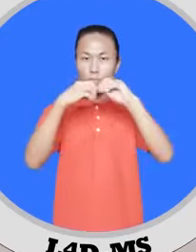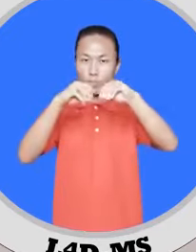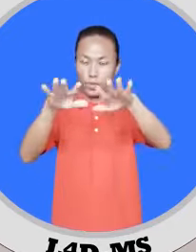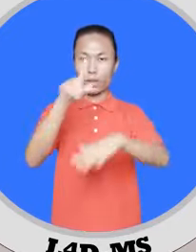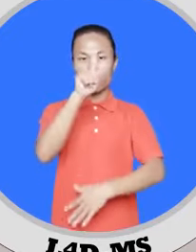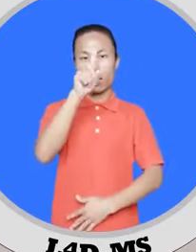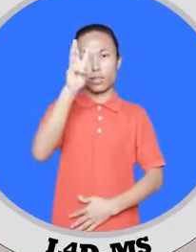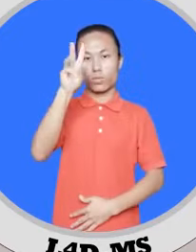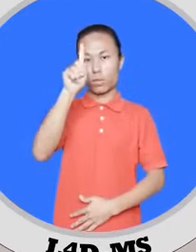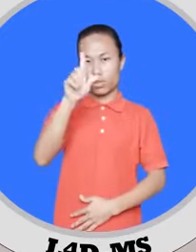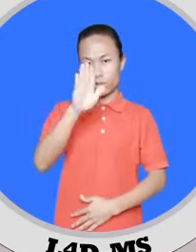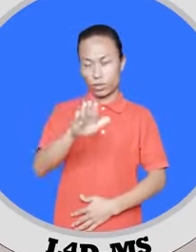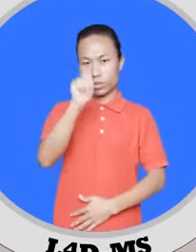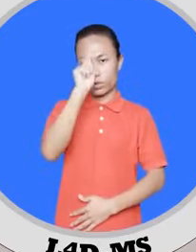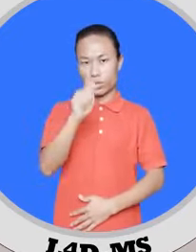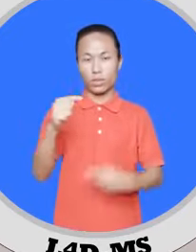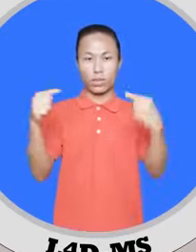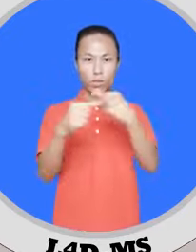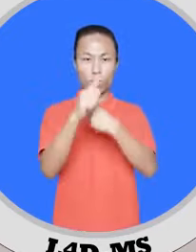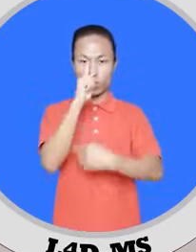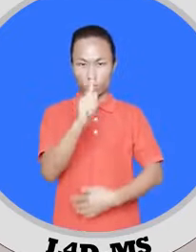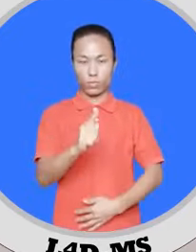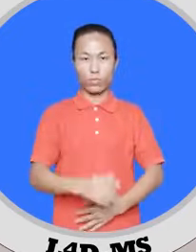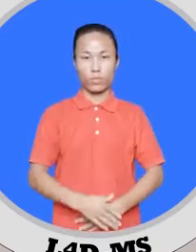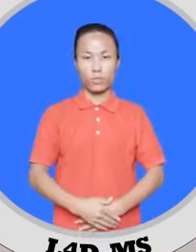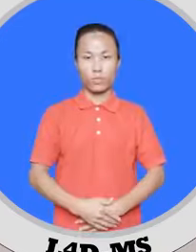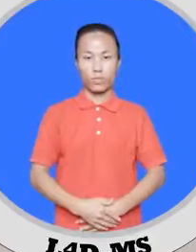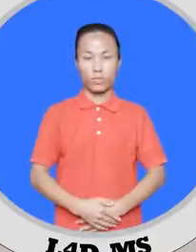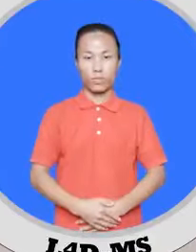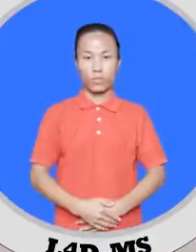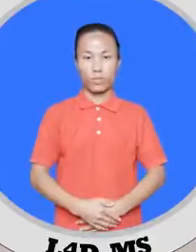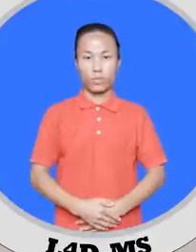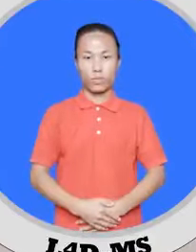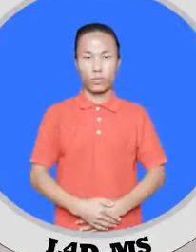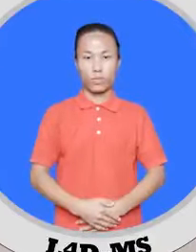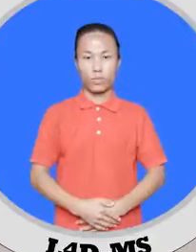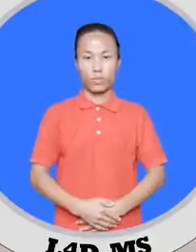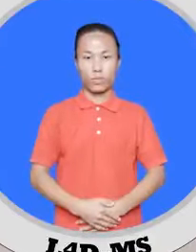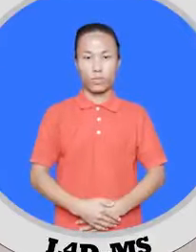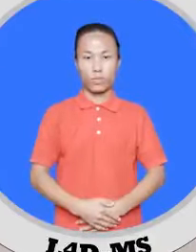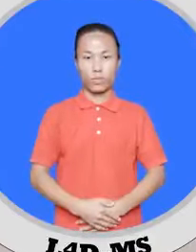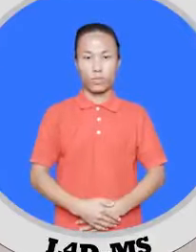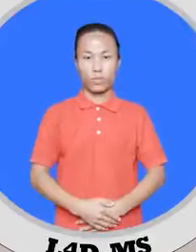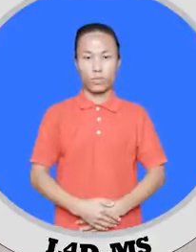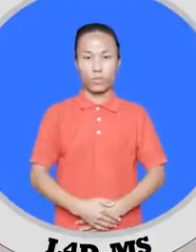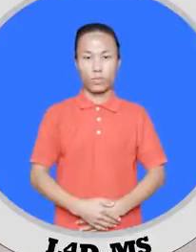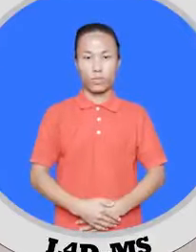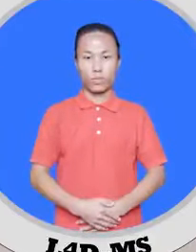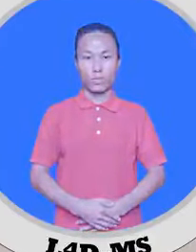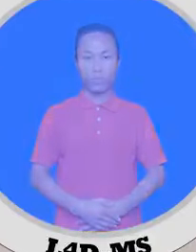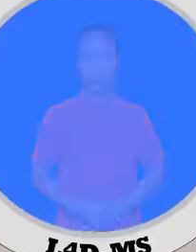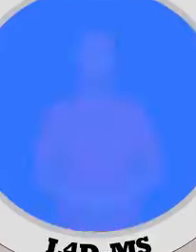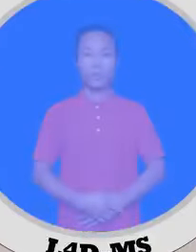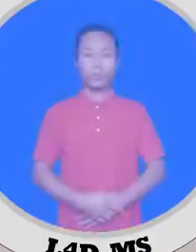6054ယောက်ရှိပြီးတော့131ယောက်က share ထားပါတယ်အကြောင်းအရာကိုစစ်စစ်ကြည့်လိုက်တဲ့အခါမှာတော့အထုံးစံအတိုင်းပဲလွဲ